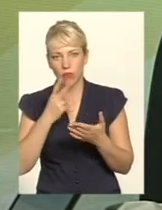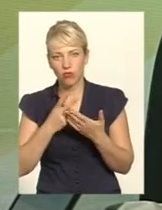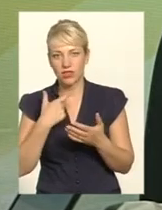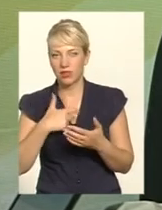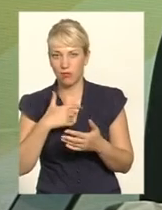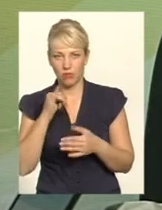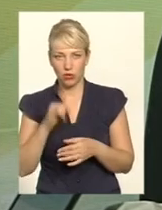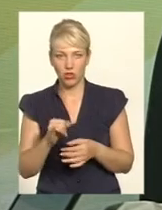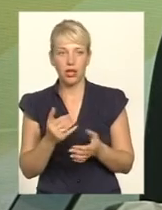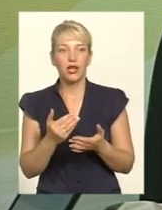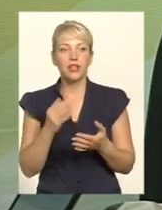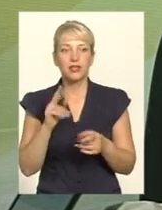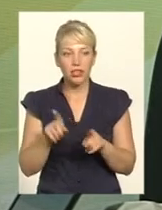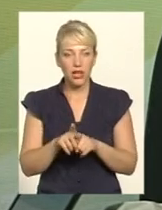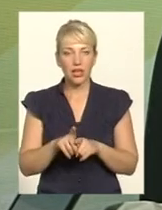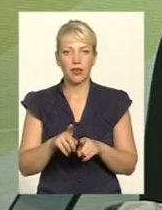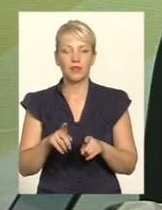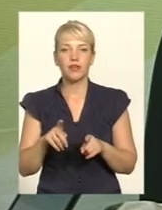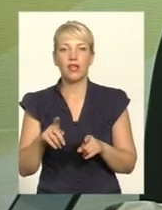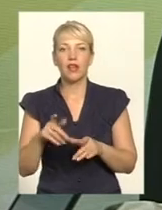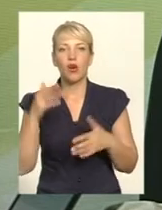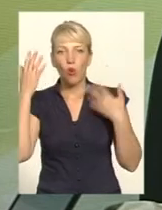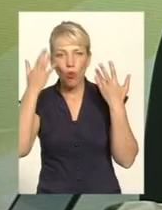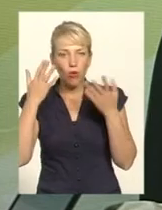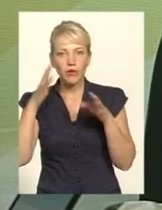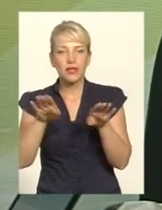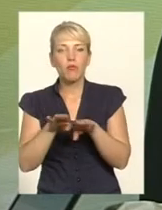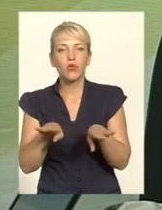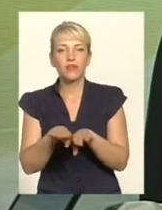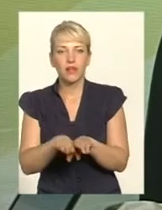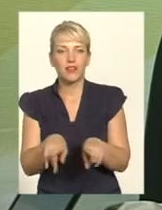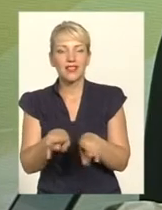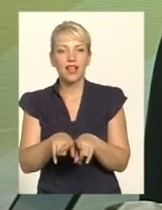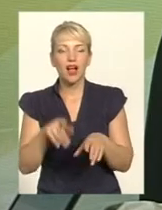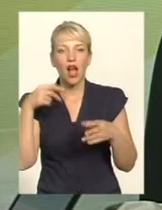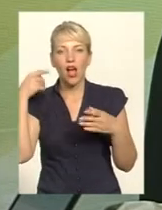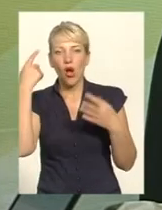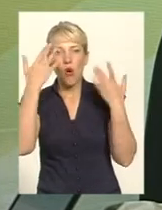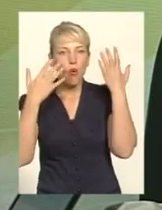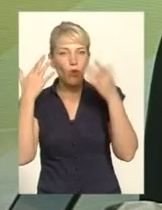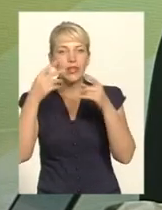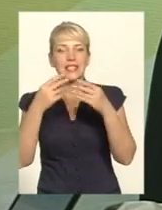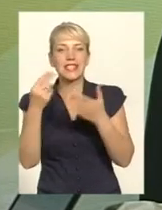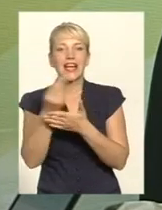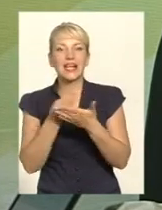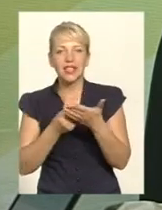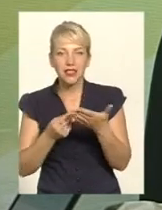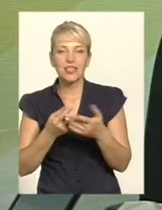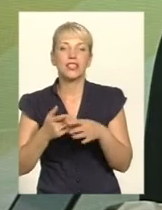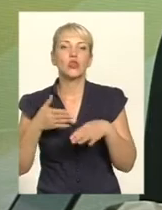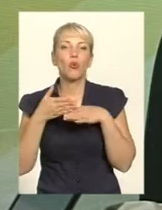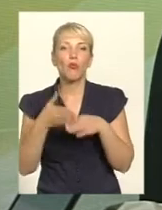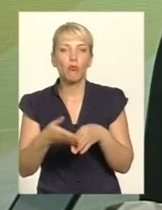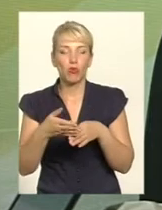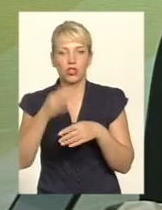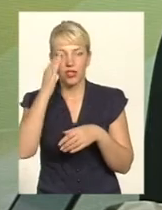кращим чином. От, от таке образне порівняння і така образна картинка нехай допоможе нашим татам і мамам